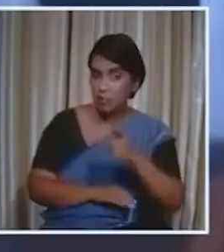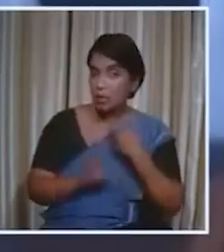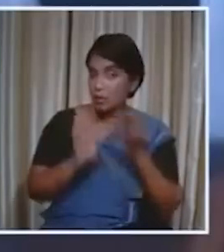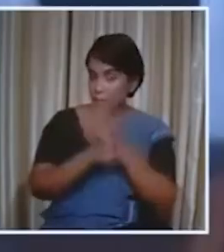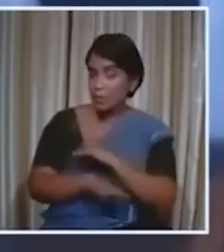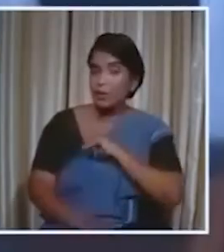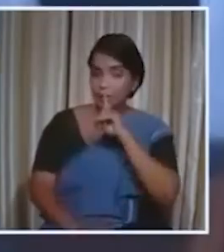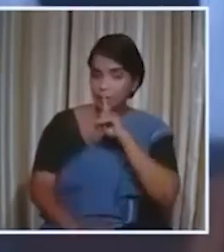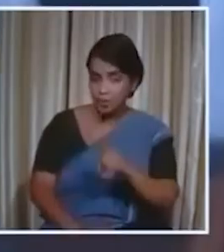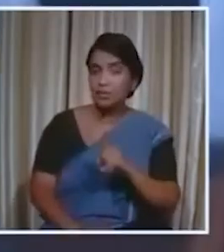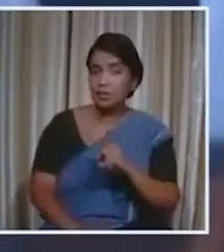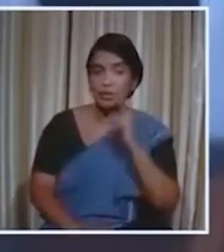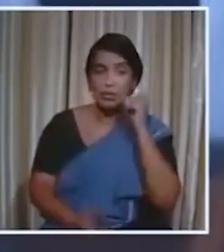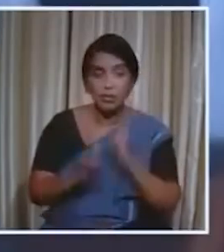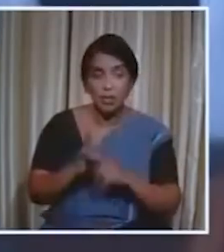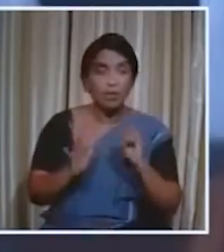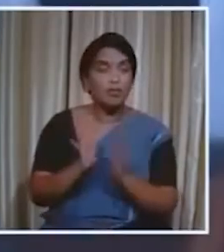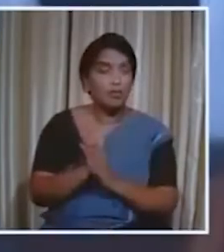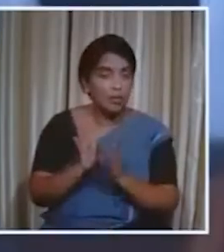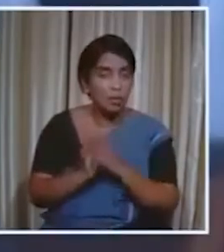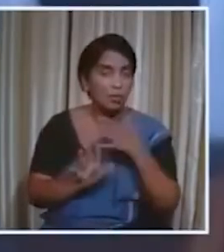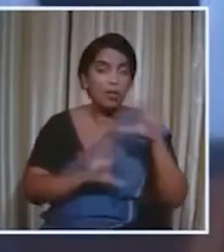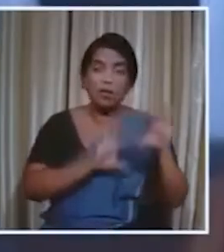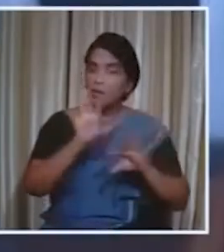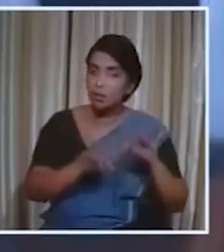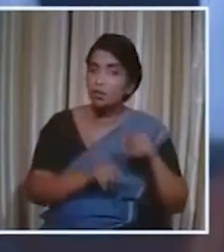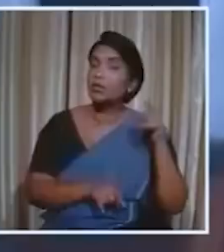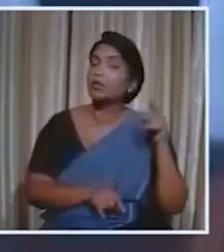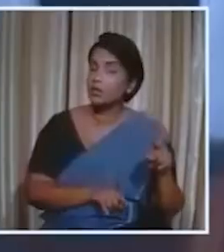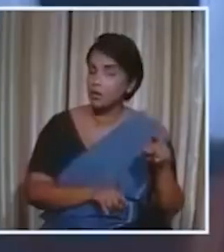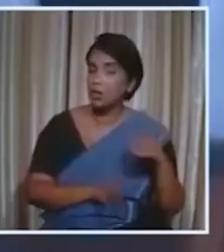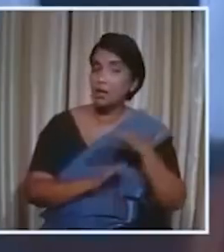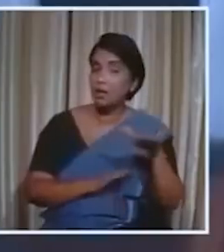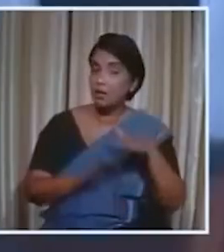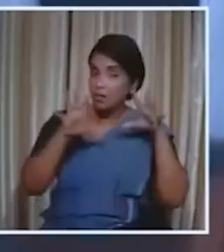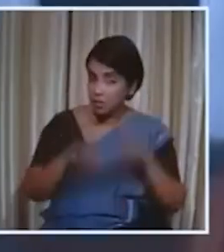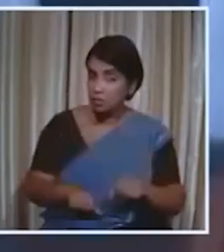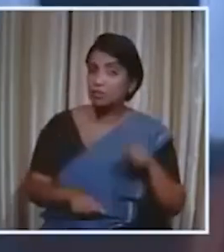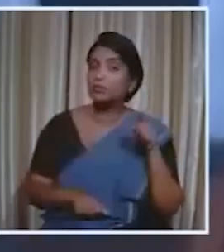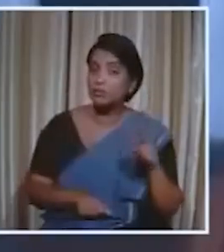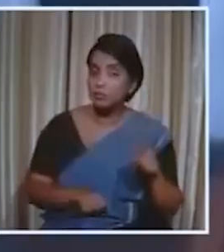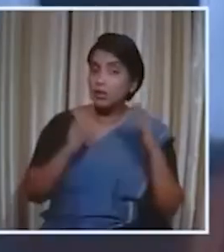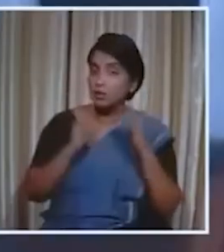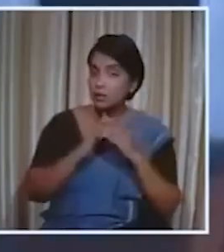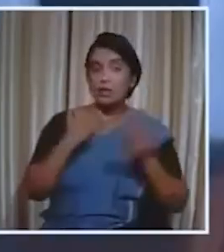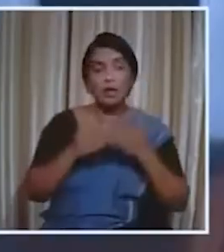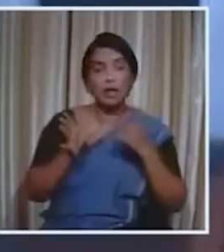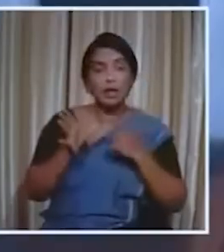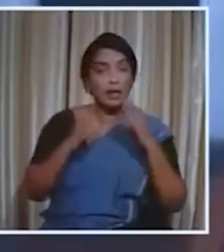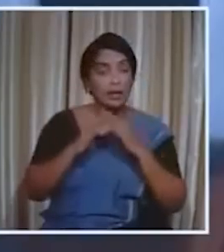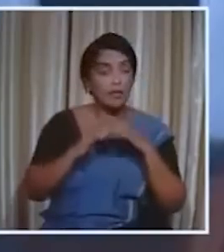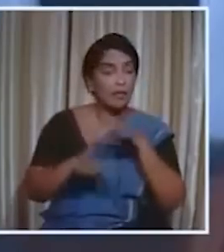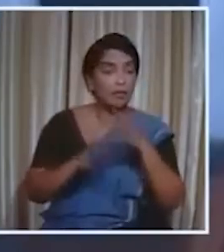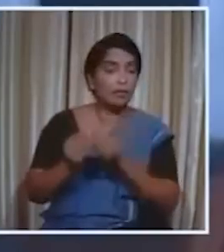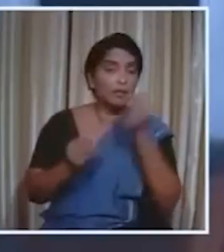ප්‍රකාශ කළා සම්බන්ධීකරණ කමිටු වලින් ඒවා තෝරලා ඒගොල්ලන්ගේ ඉඩම් වල අයිතිවාසිකම නිවාස අධිකාරියට පවරලා